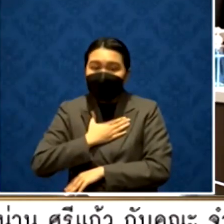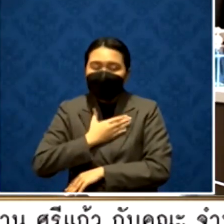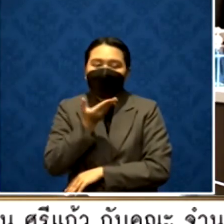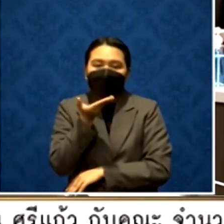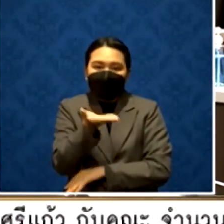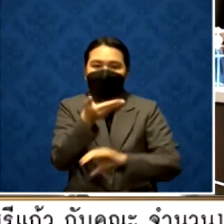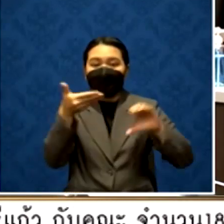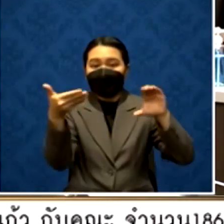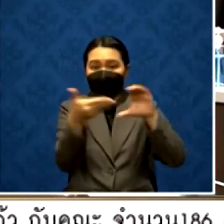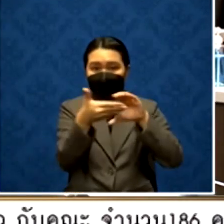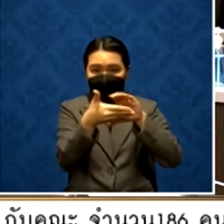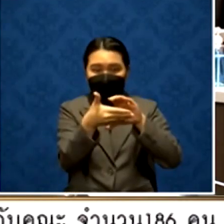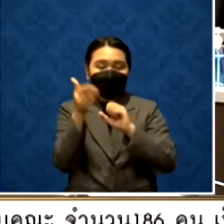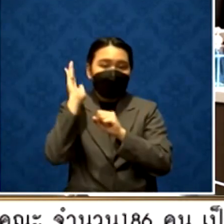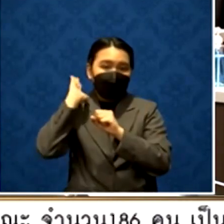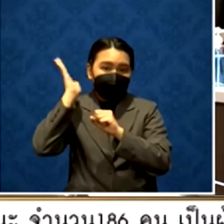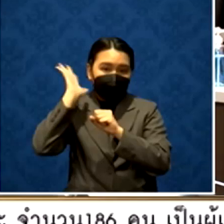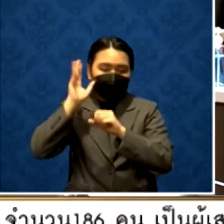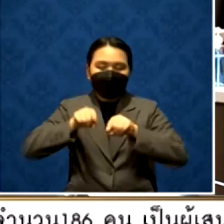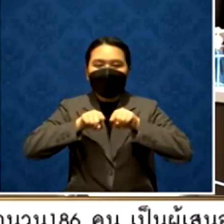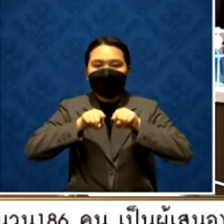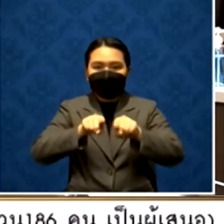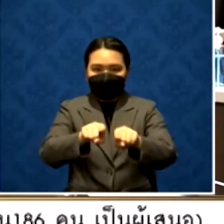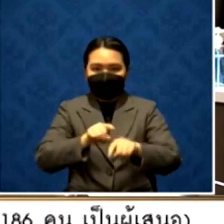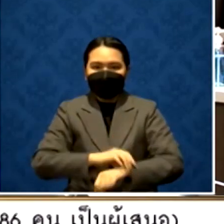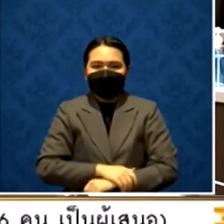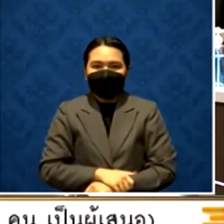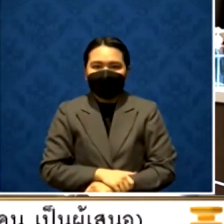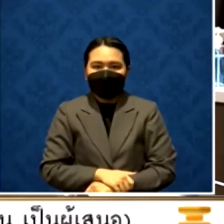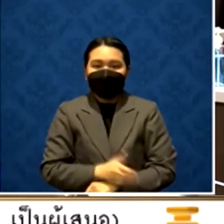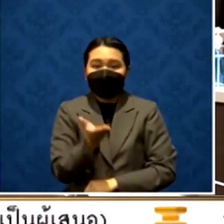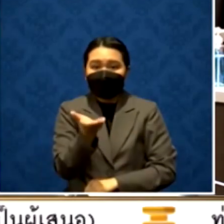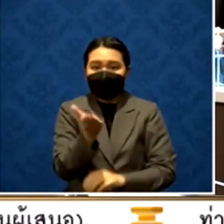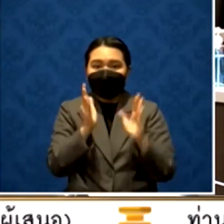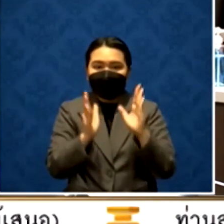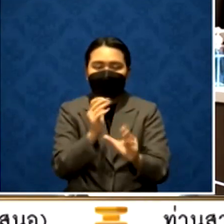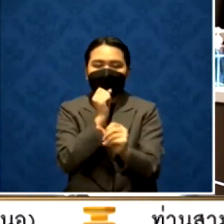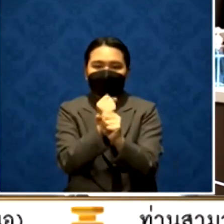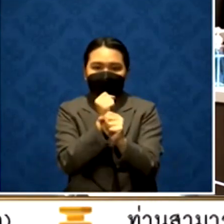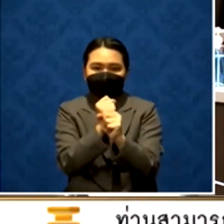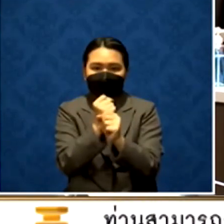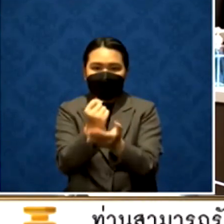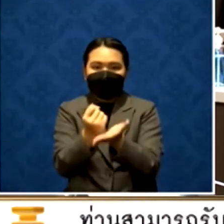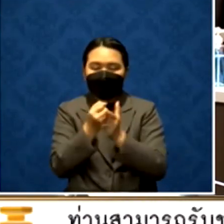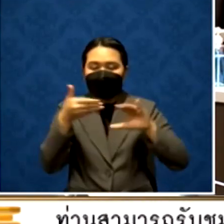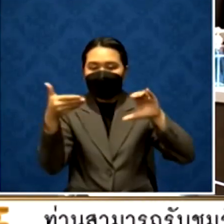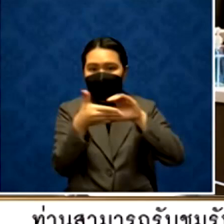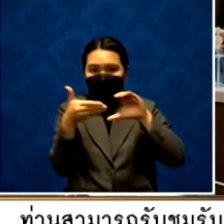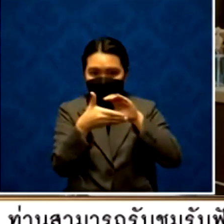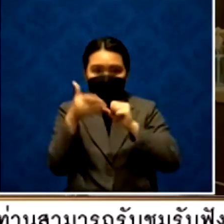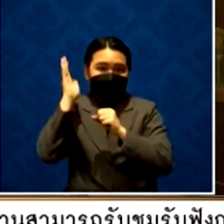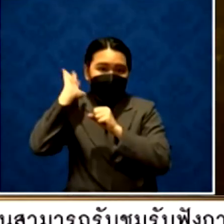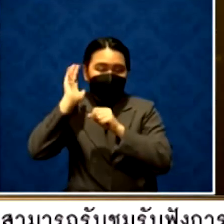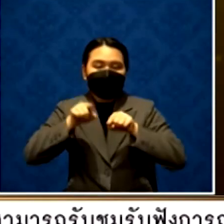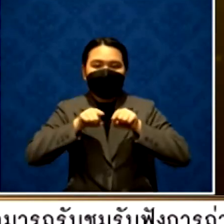ไม่เกินเที่ยงคืนก่อนที่พรุ่งนี้จะมีการลงมติโหวตไว้วางใจหรือไม่ไว้วางใจพรุ่งนี้แหละครับจะเป็นไฮ